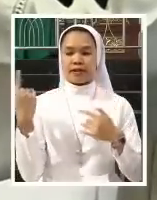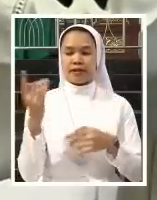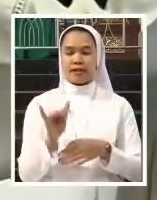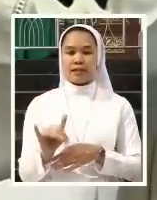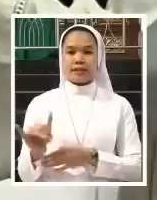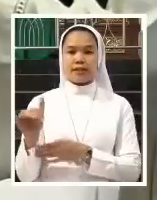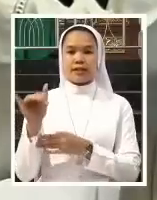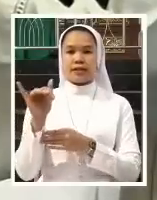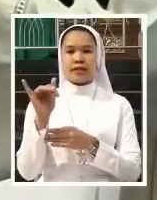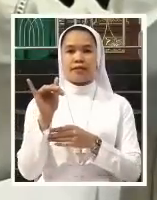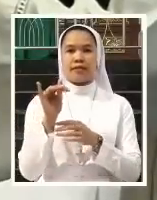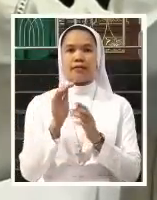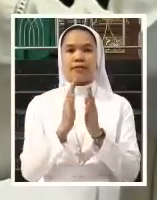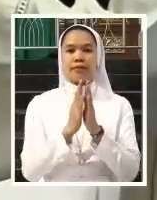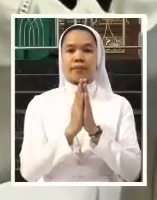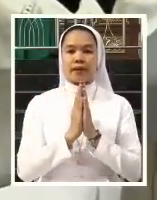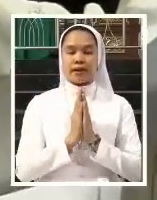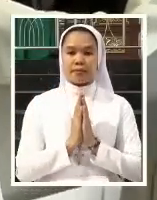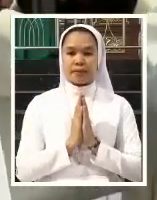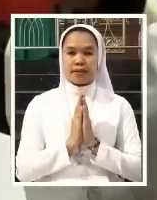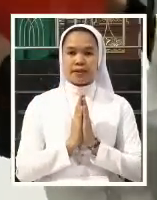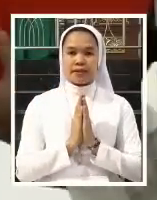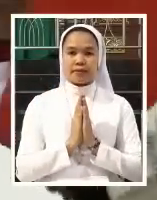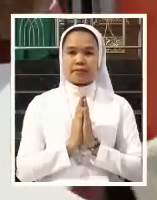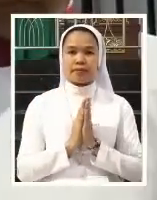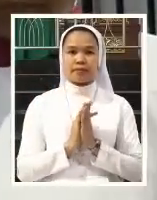daing kasagkoran. Amen.